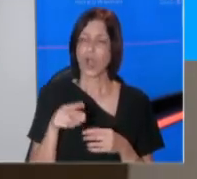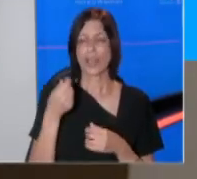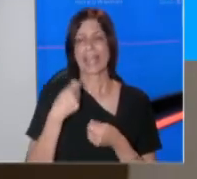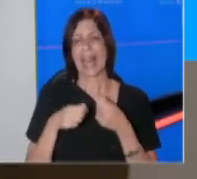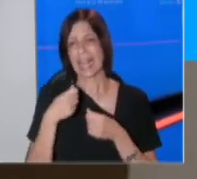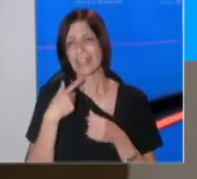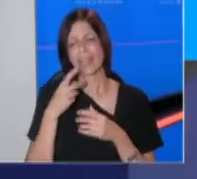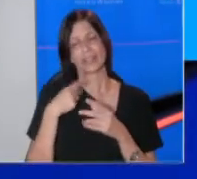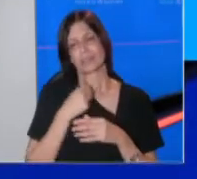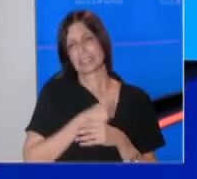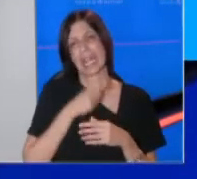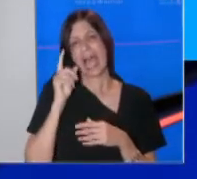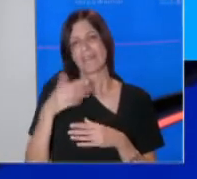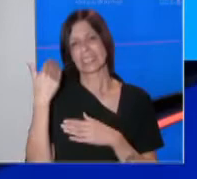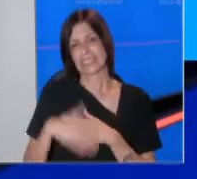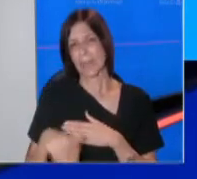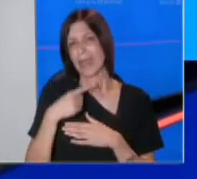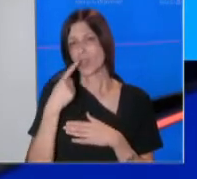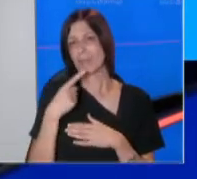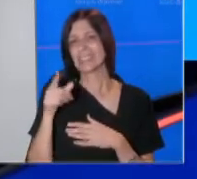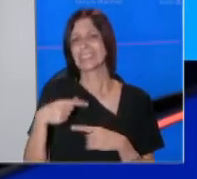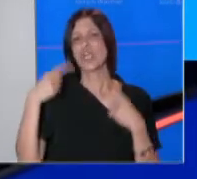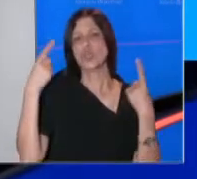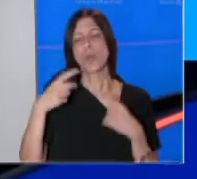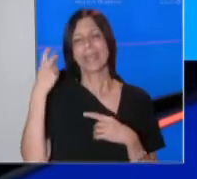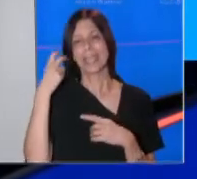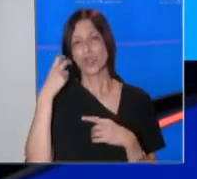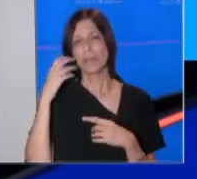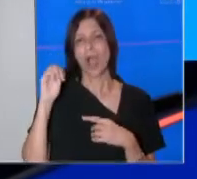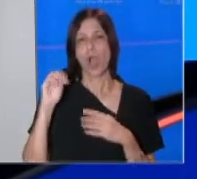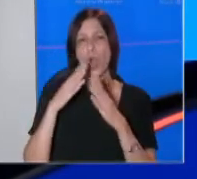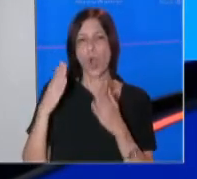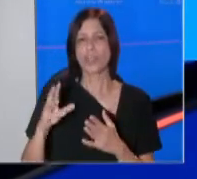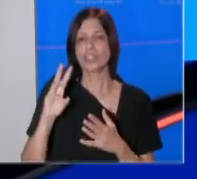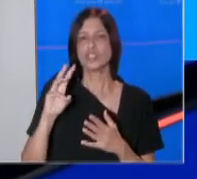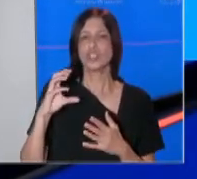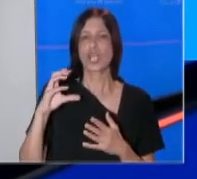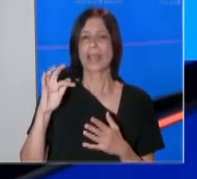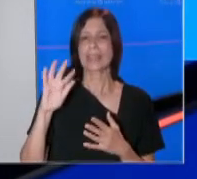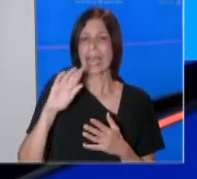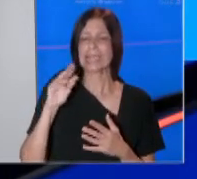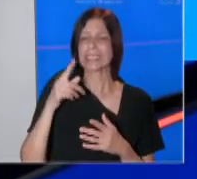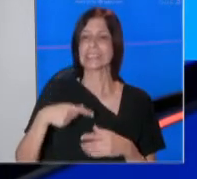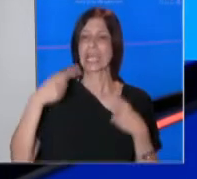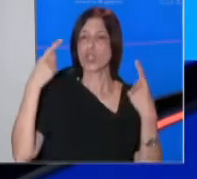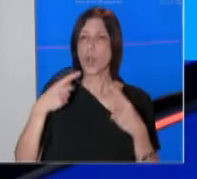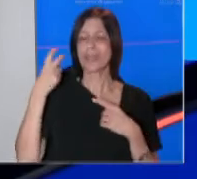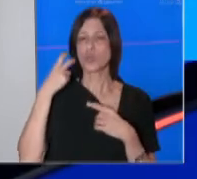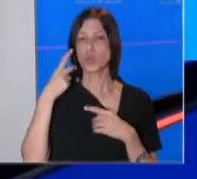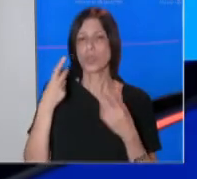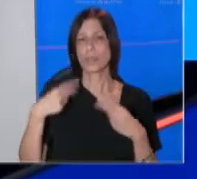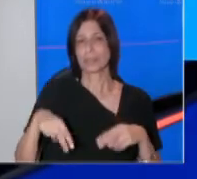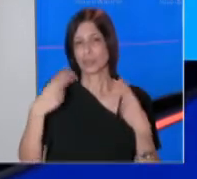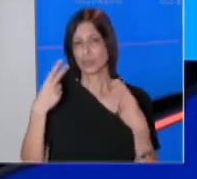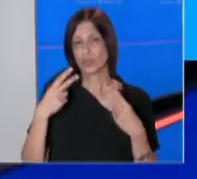אני מתנצל, אני חייב לסיים, אז אני רק אומר, זה יום עיון במכון שכטר, מטעם מכון שכטר, זה יום עיון מכוון.